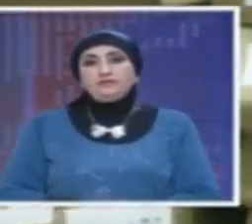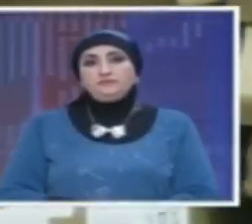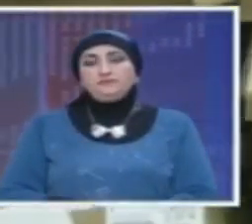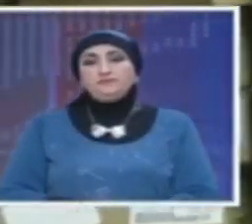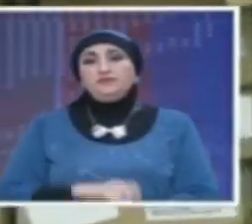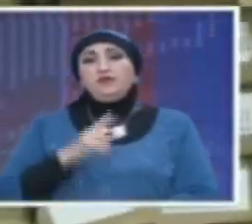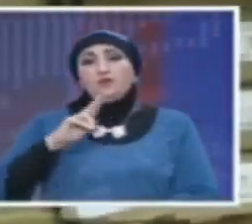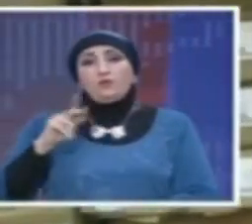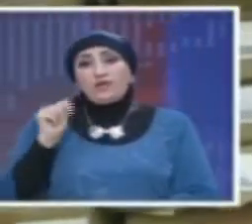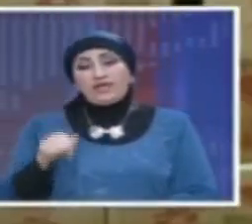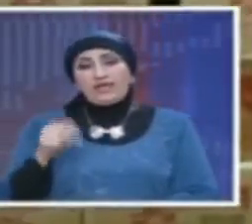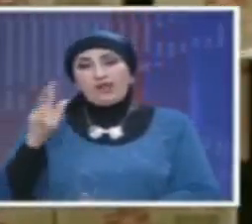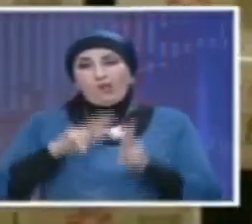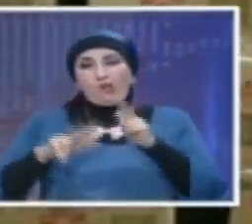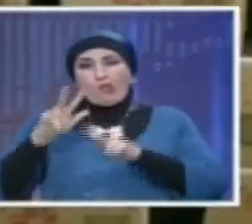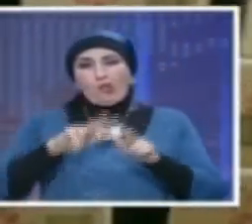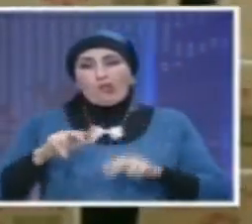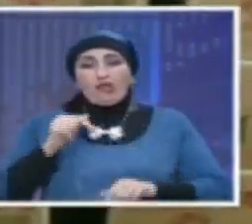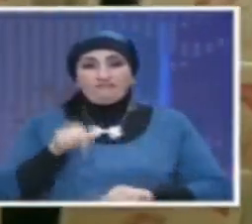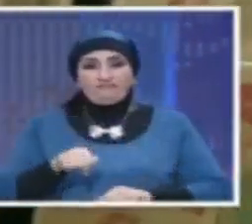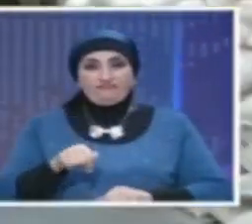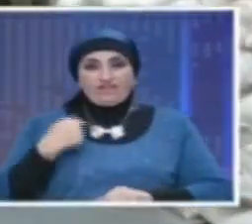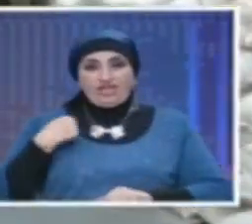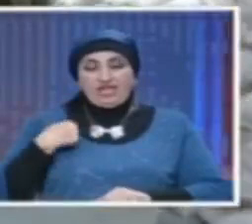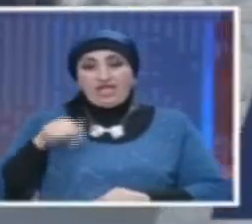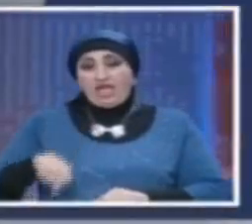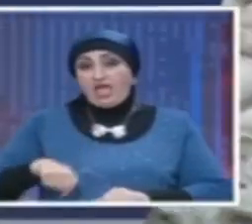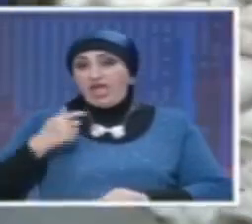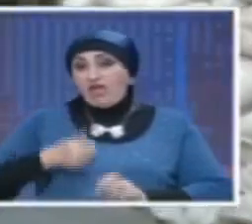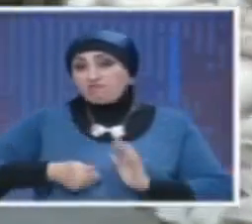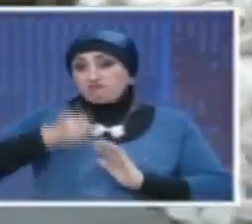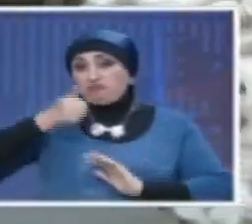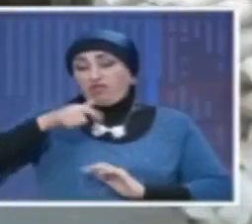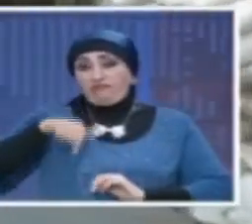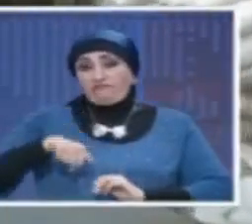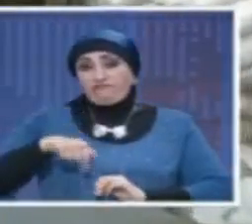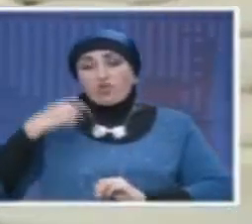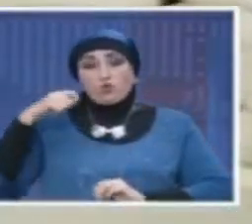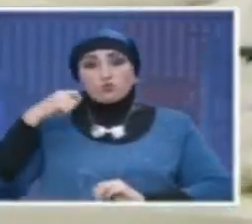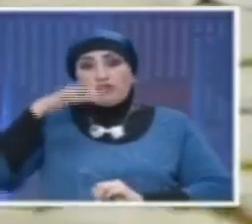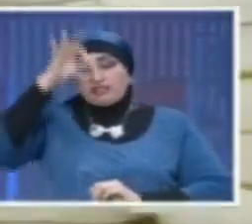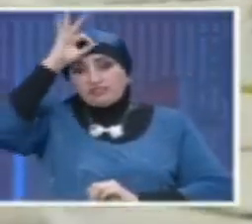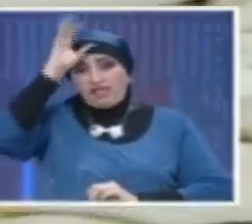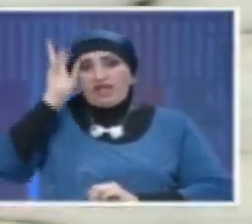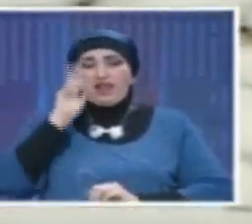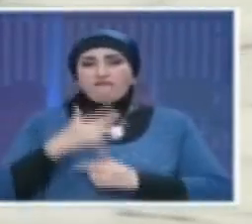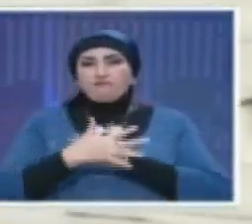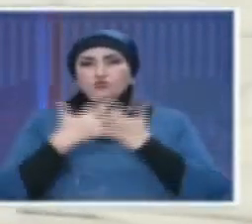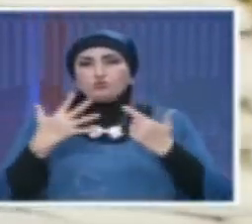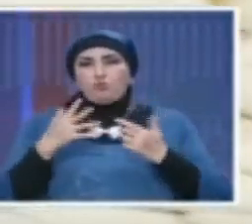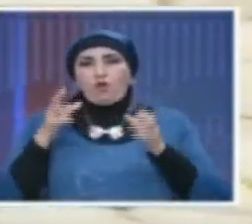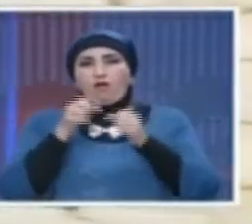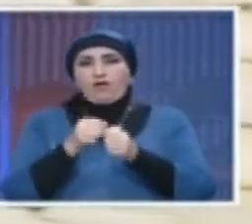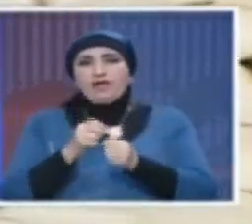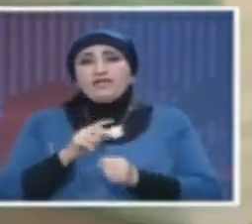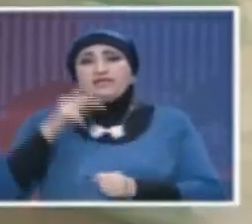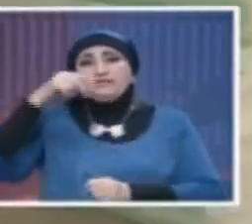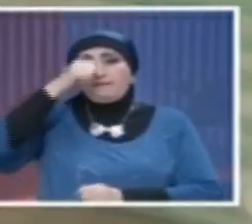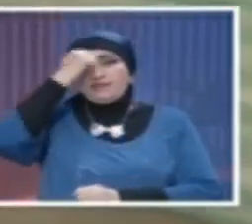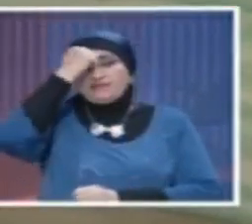وإلى قضايا الغش التجاري والتلاعب بالدعم، أسفرت جهود وزارة الداخلية في أسبوع عن ضبط